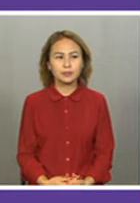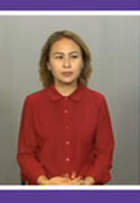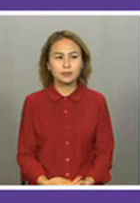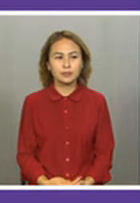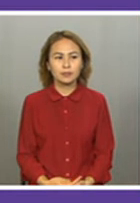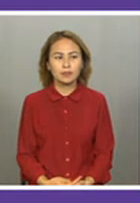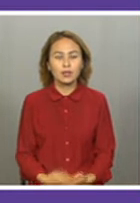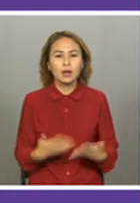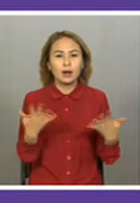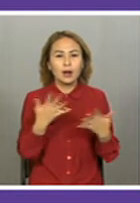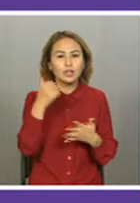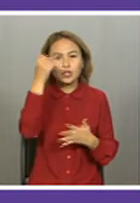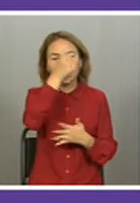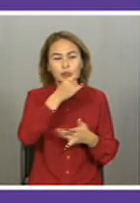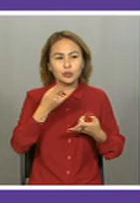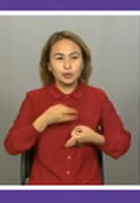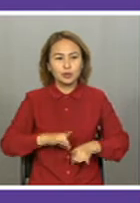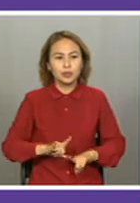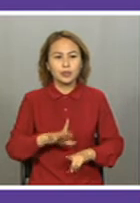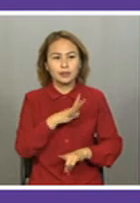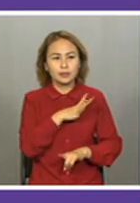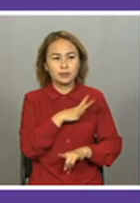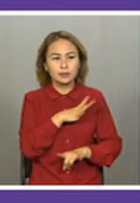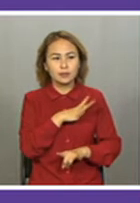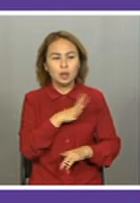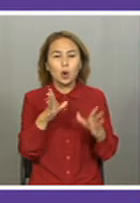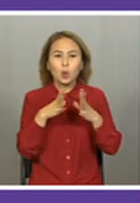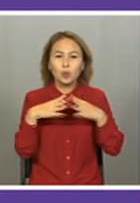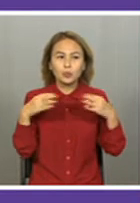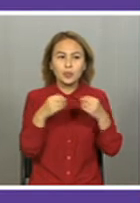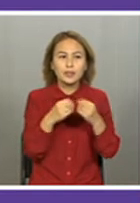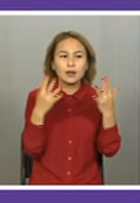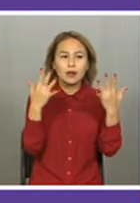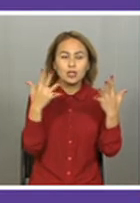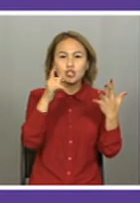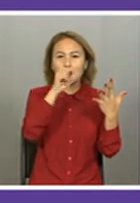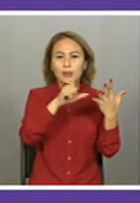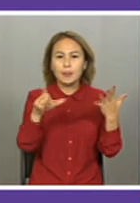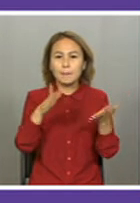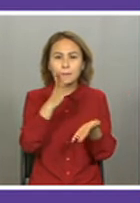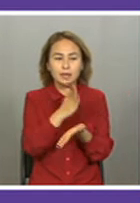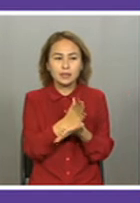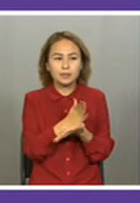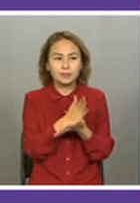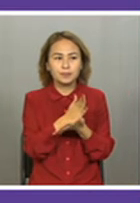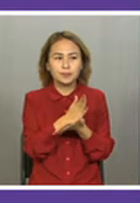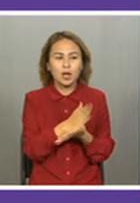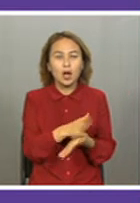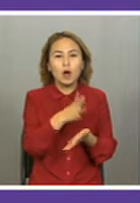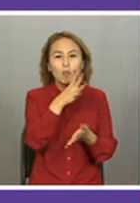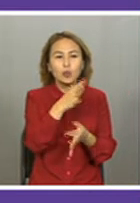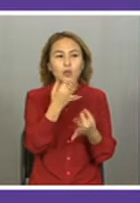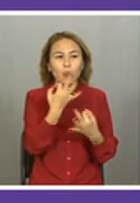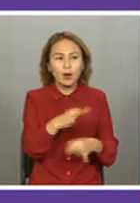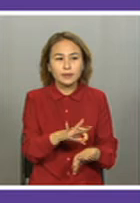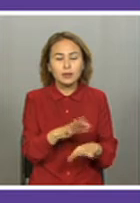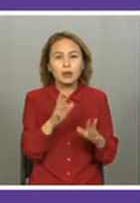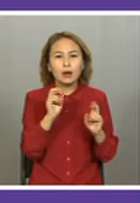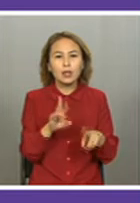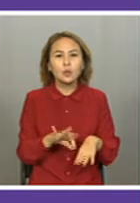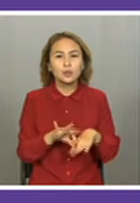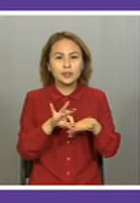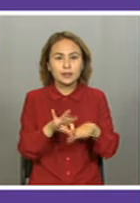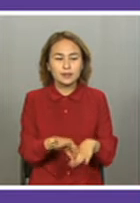Қай жылы дүниеге келдің? Отбасыңда қанша адам бар? Бос уақытыңды қалай